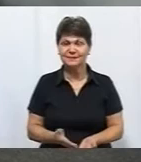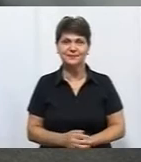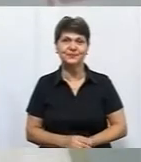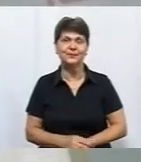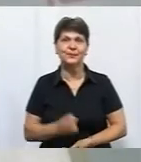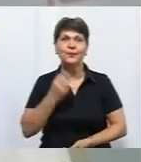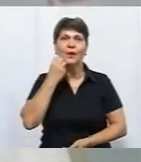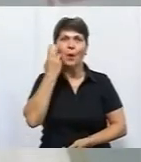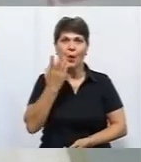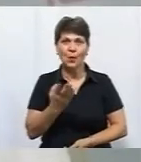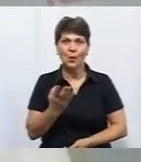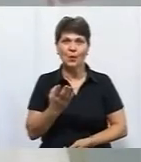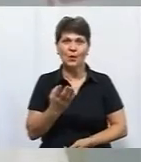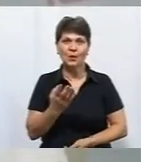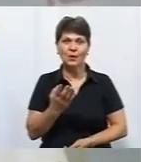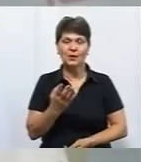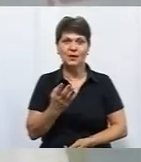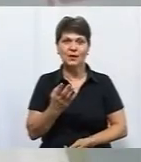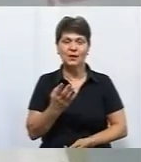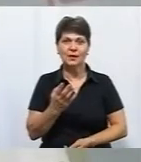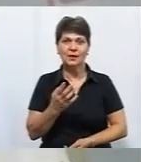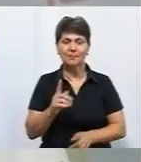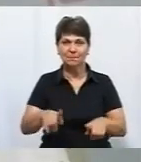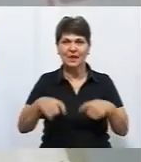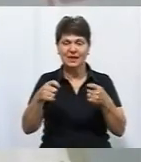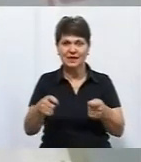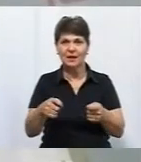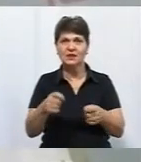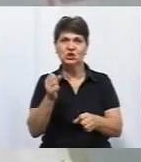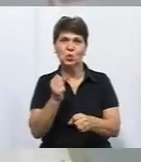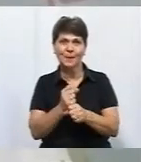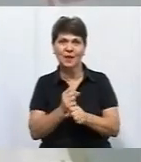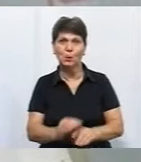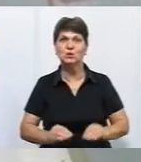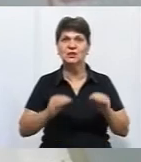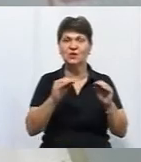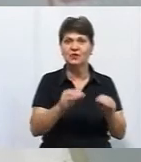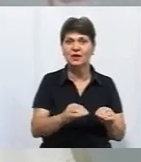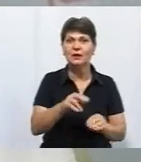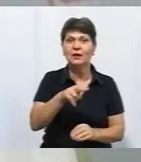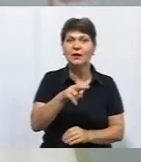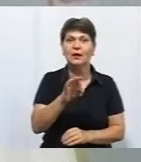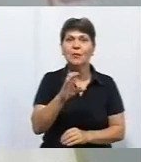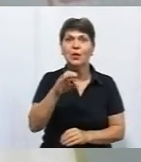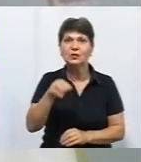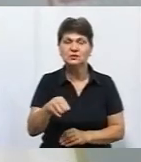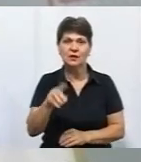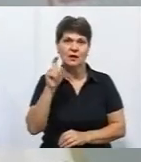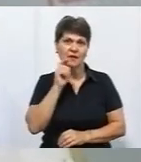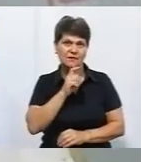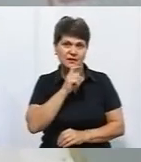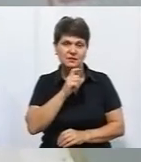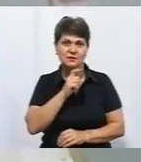Коли вперше ми публікували пост тим, що ми вже зробили, встановили, в різних групах Вінниці почалось обговорення